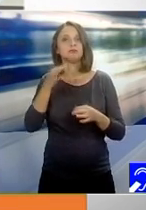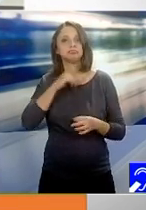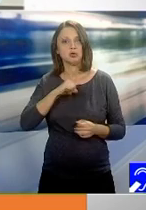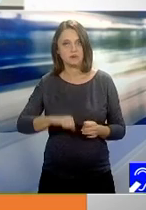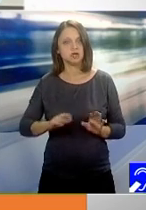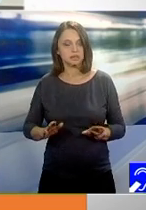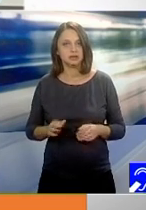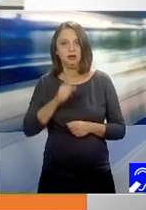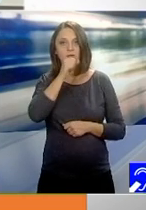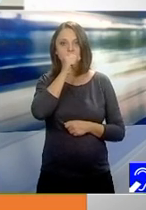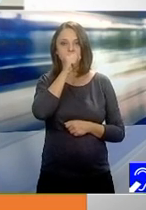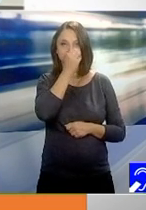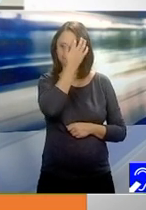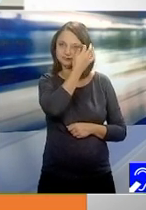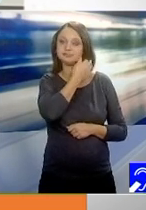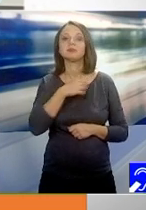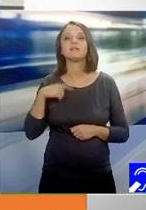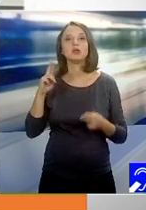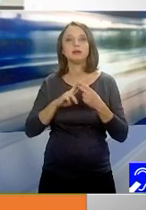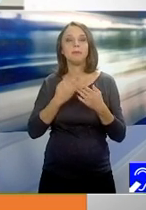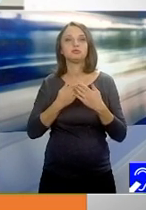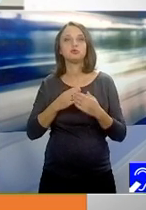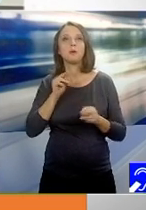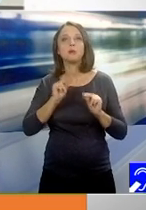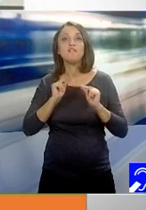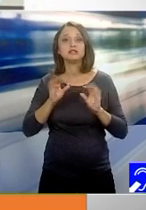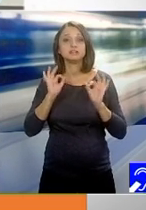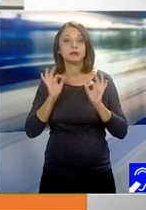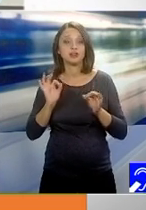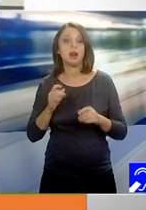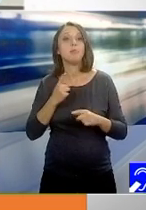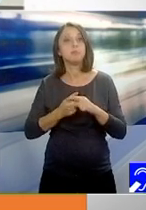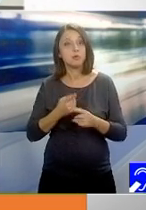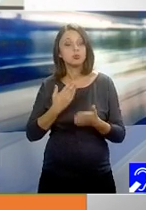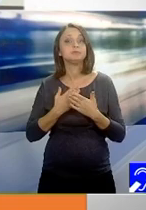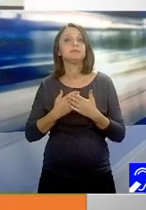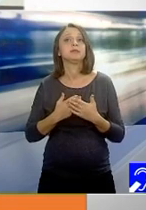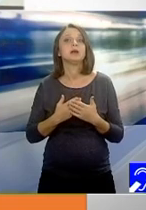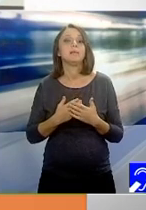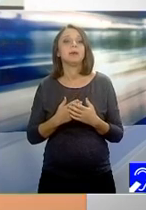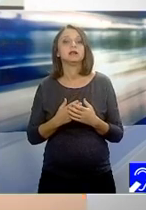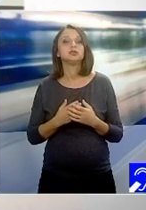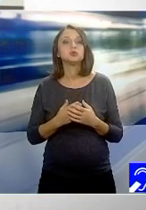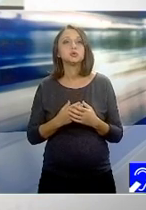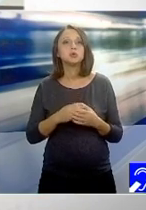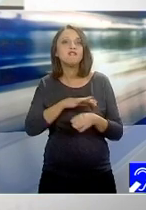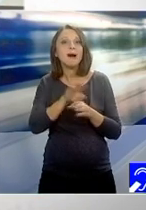o întâlnire pentru profesorii de specialitate, o întâlnire pentru părinții copiilor care urmează să facă